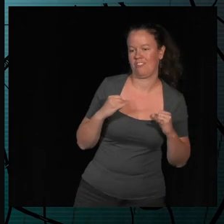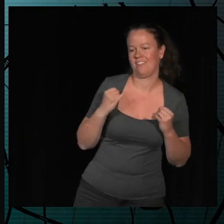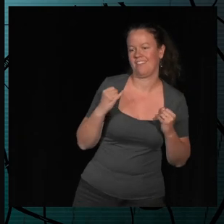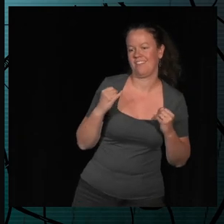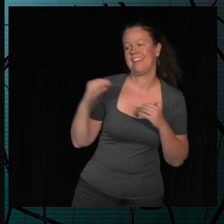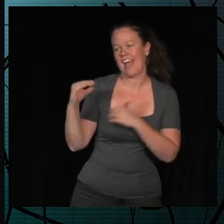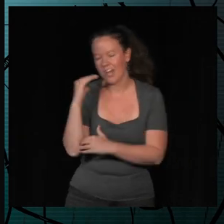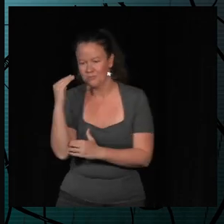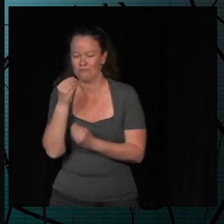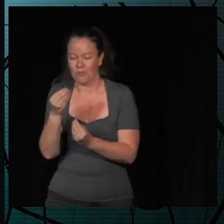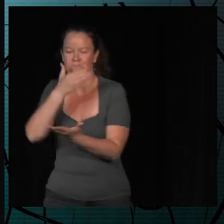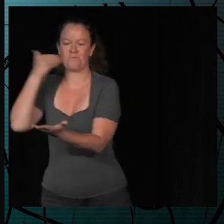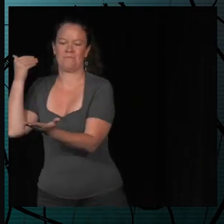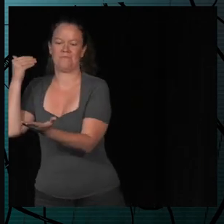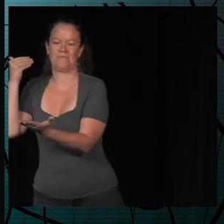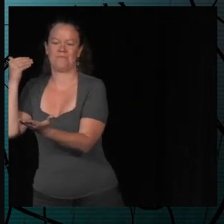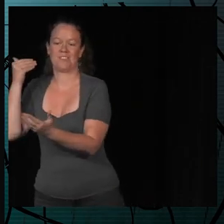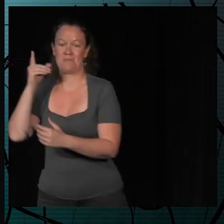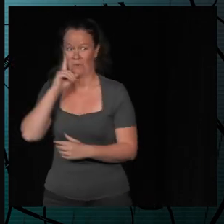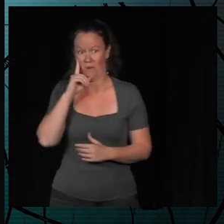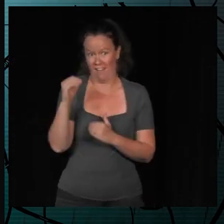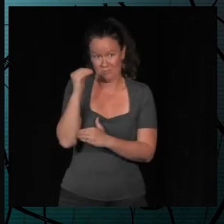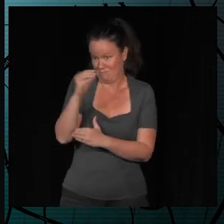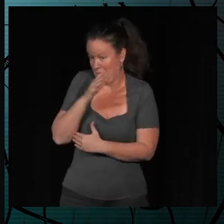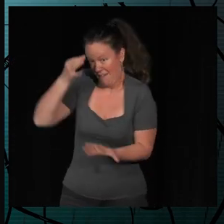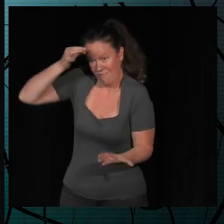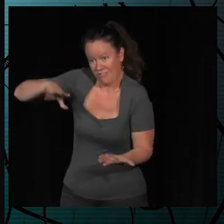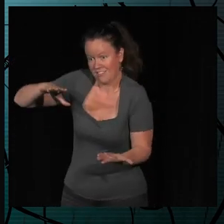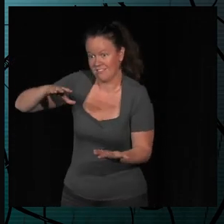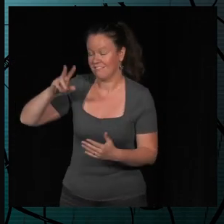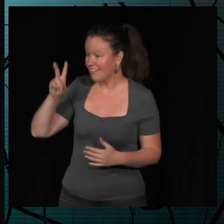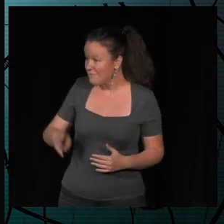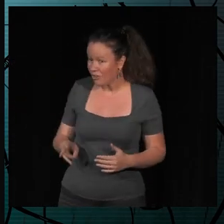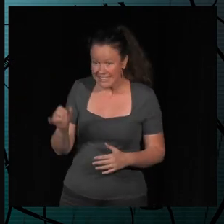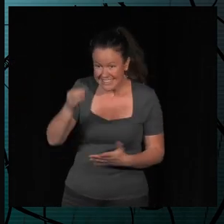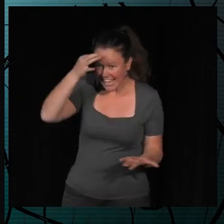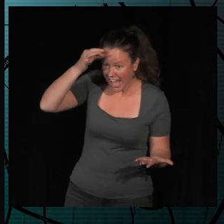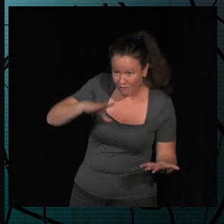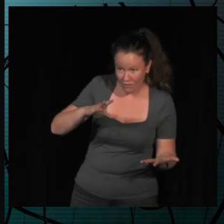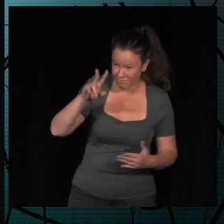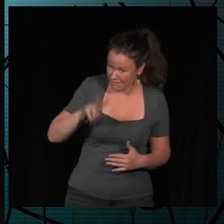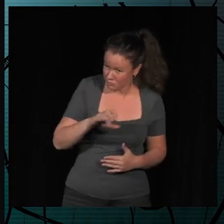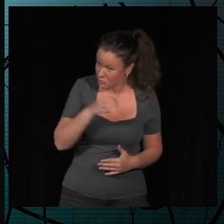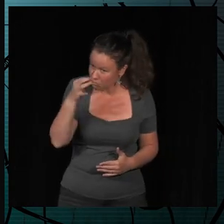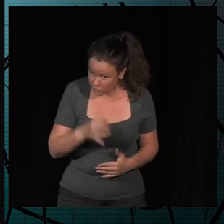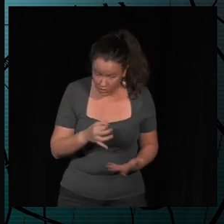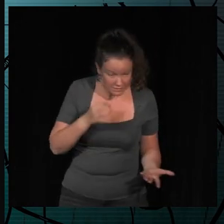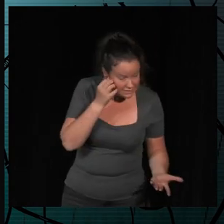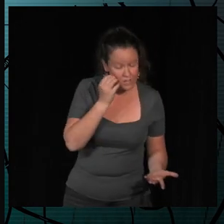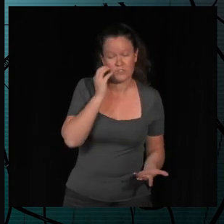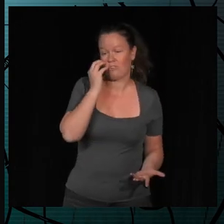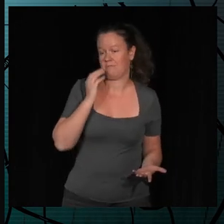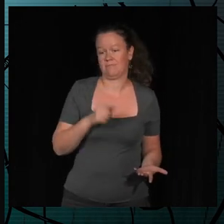perfectionner on peut très difficilement innover quels sont les grands innovateurs les ados c'est les ados qui change à chaque